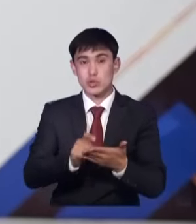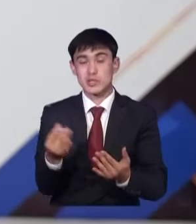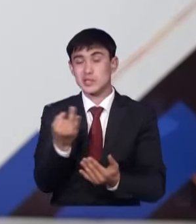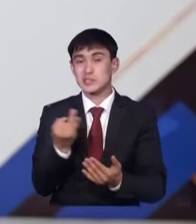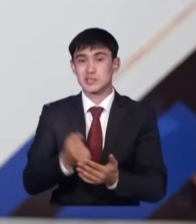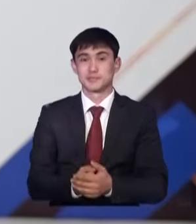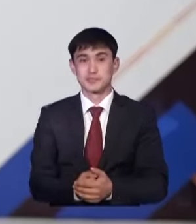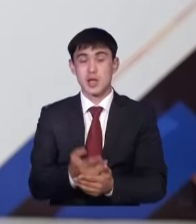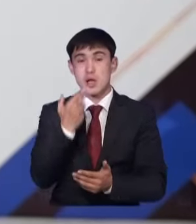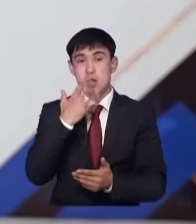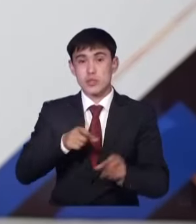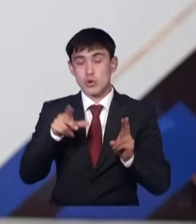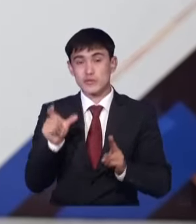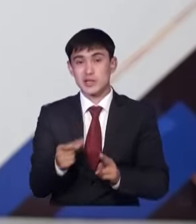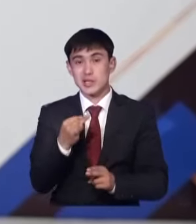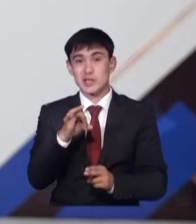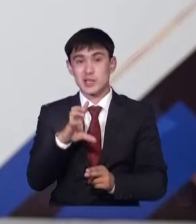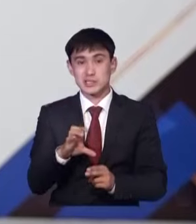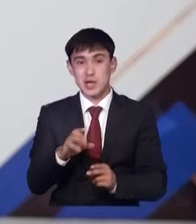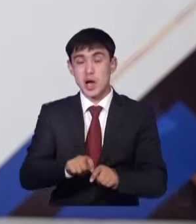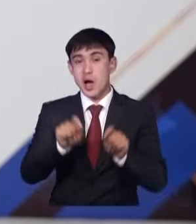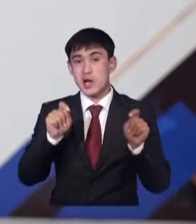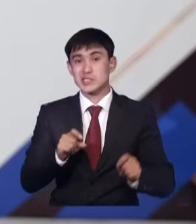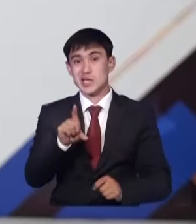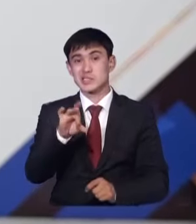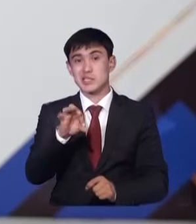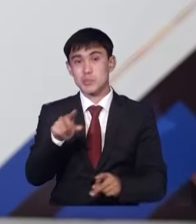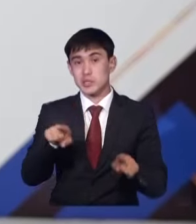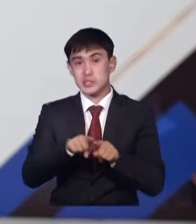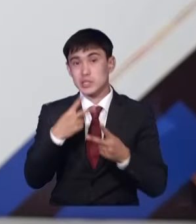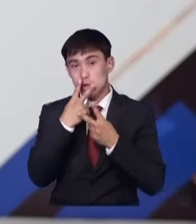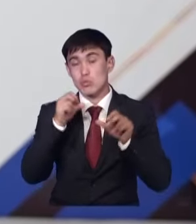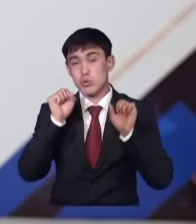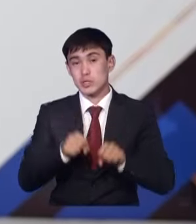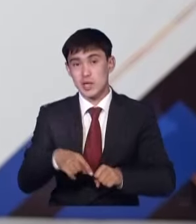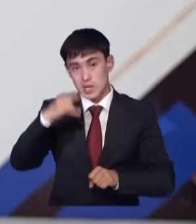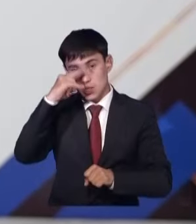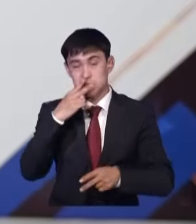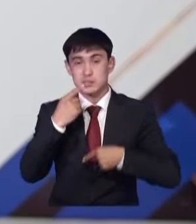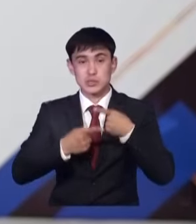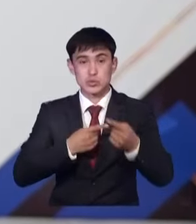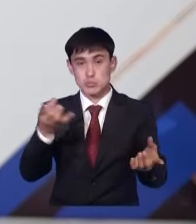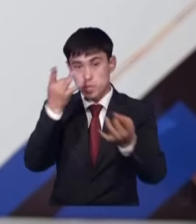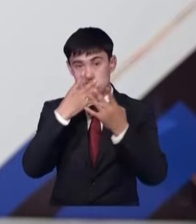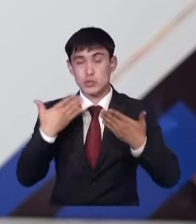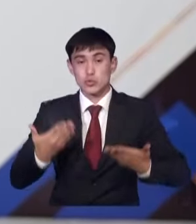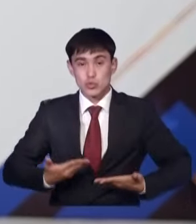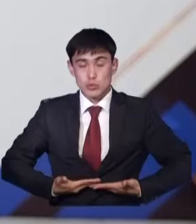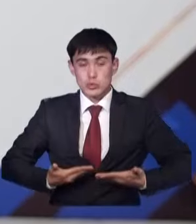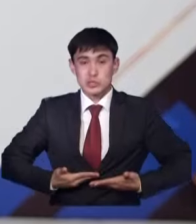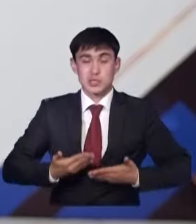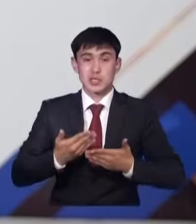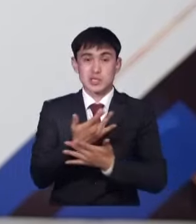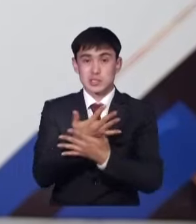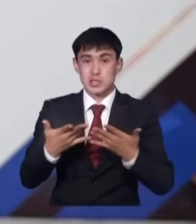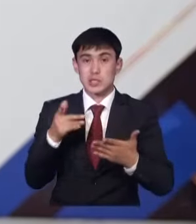қызықты. Этнографтар Ильясты ашық энциклопедия түрінде қарауына болады. Өйткені қазақтың салт-дәстүр, мәдениет, тұрмыстық